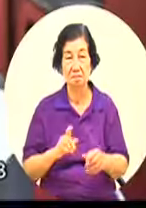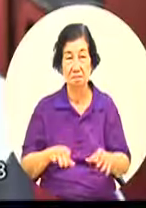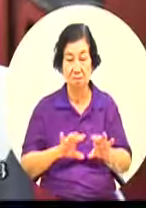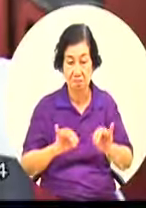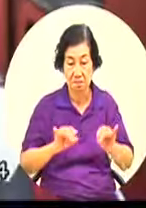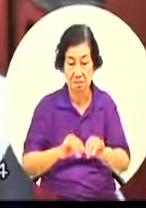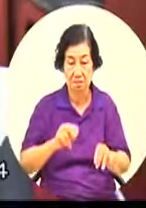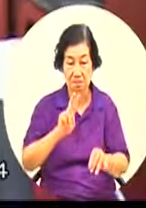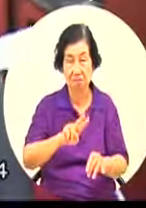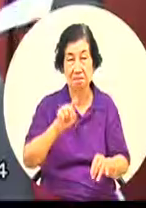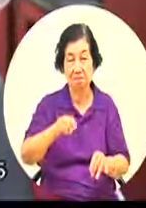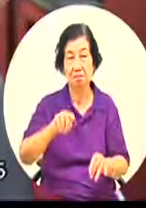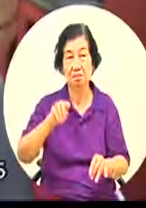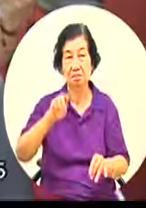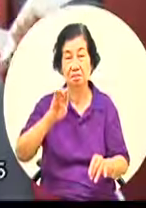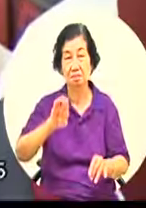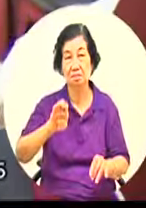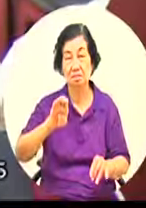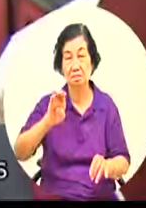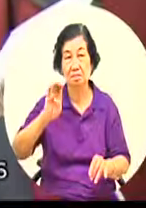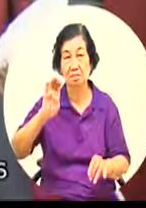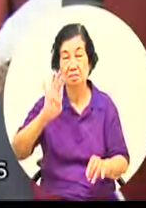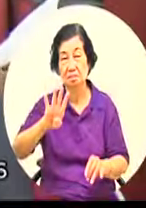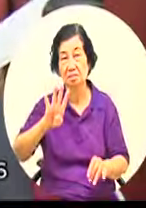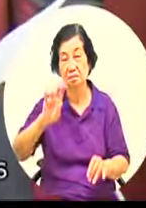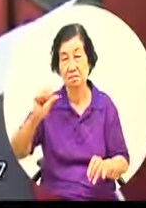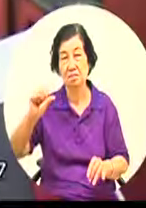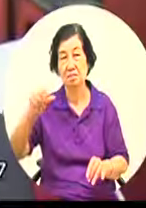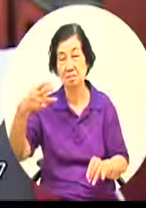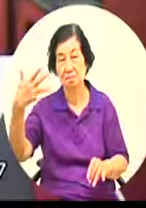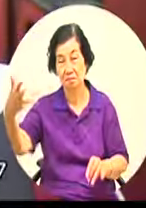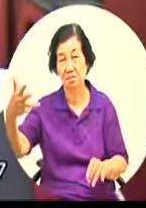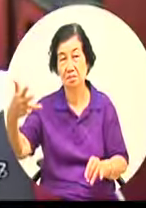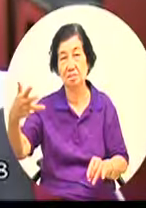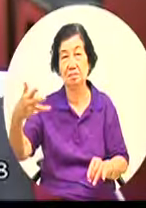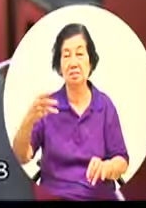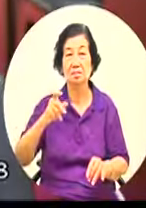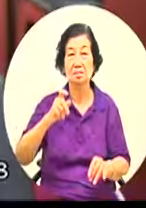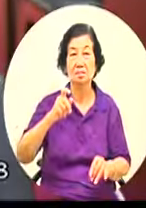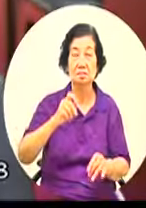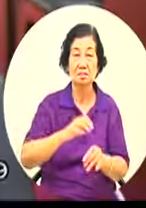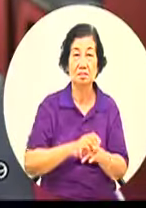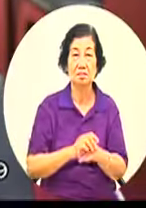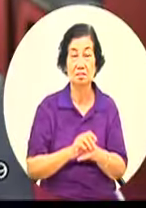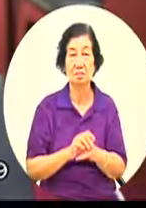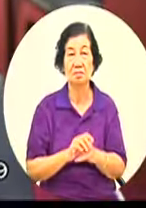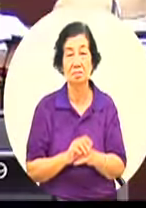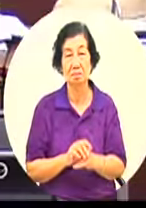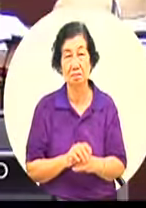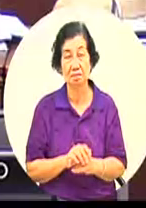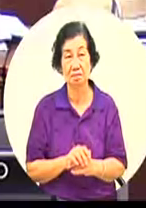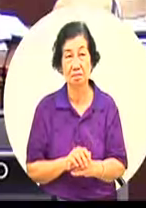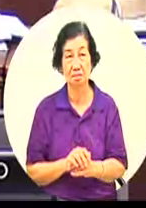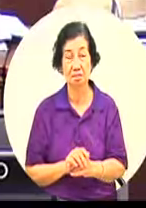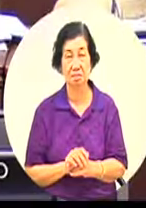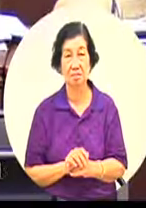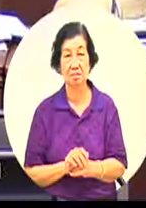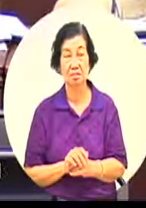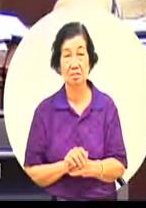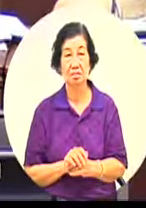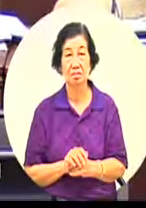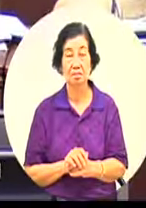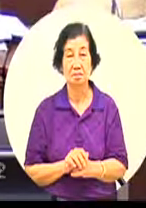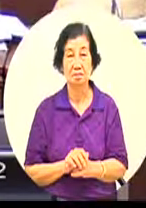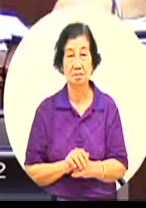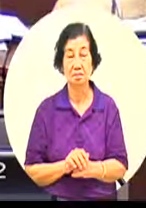2.458多公顷哦，那是不是可以拨个一部分拿来去图书馆？ 那个议员，我们就是说，因为教育局做了评估，说未